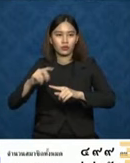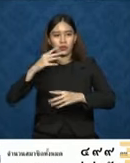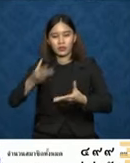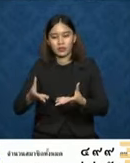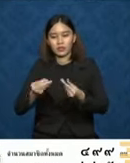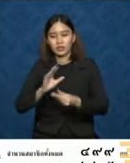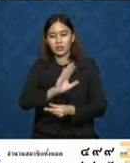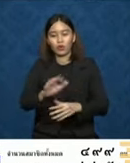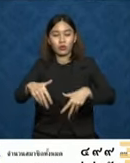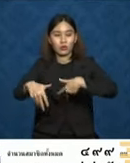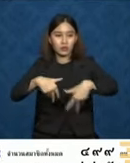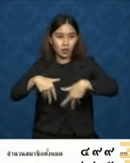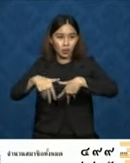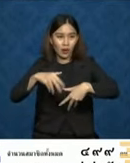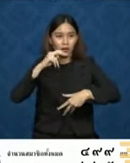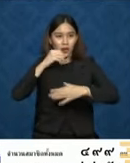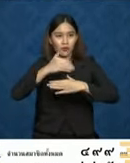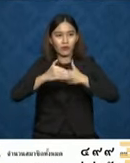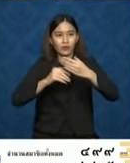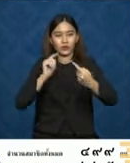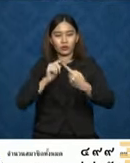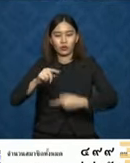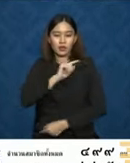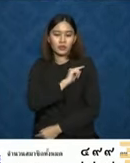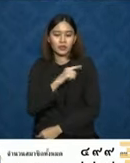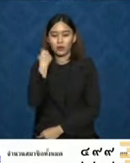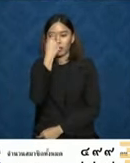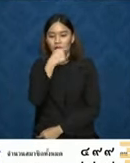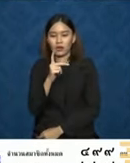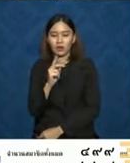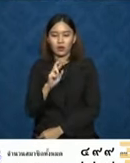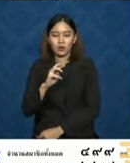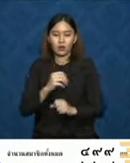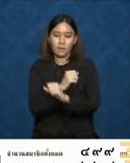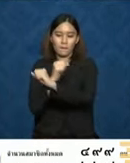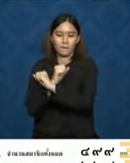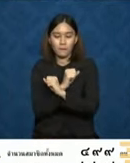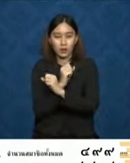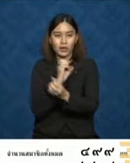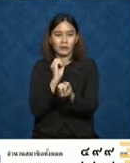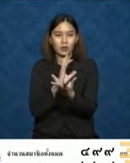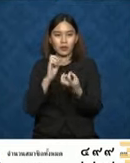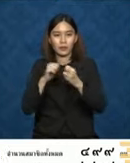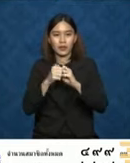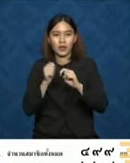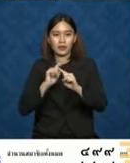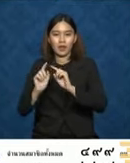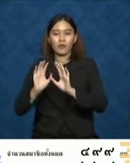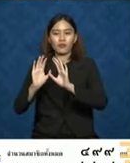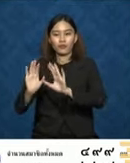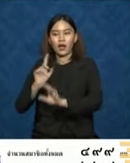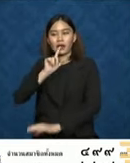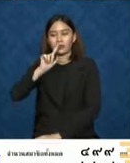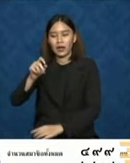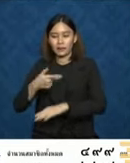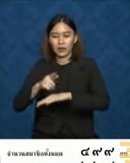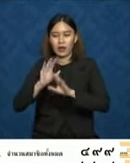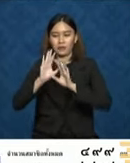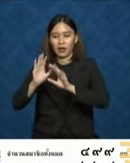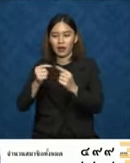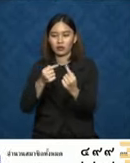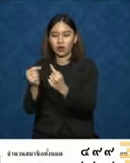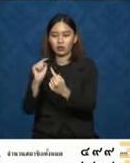ดินของชาวบ้านฝ่ายนี้ค่ะอยู่ในความรับผิดชอบของกรมป้องกันและบรรเทาสาธารณภัยจึงฝากเรียนถามผ่าท่านประธาน